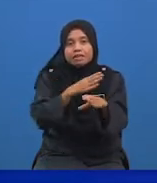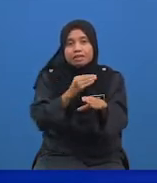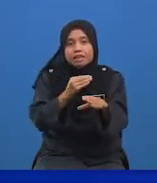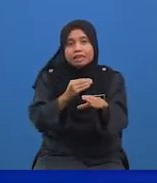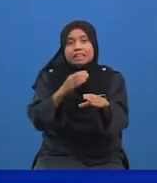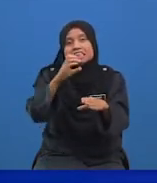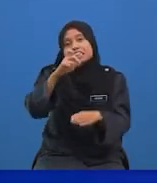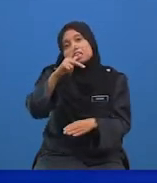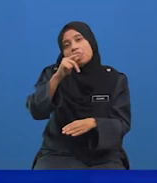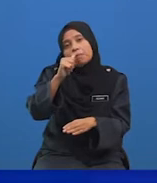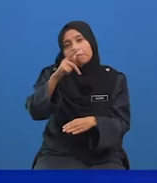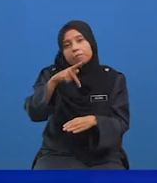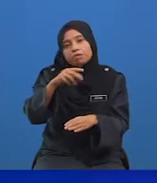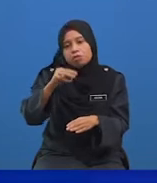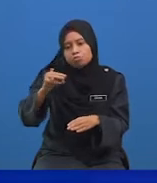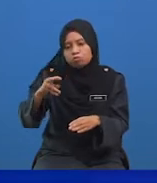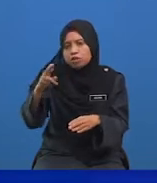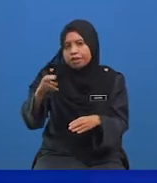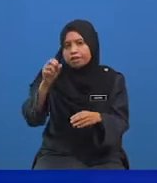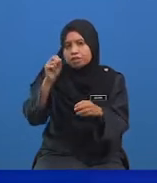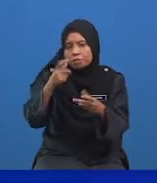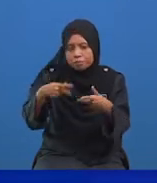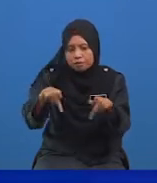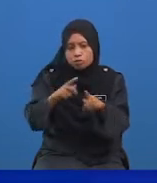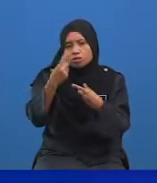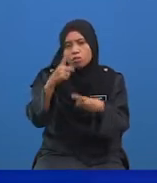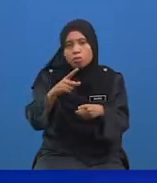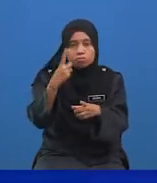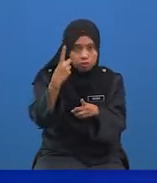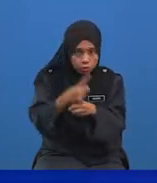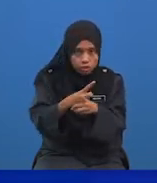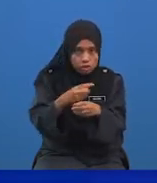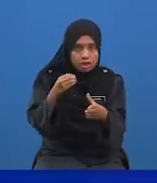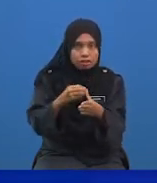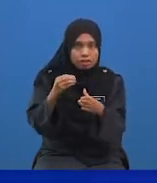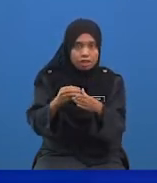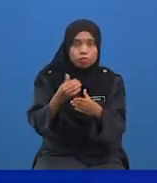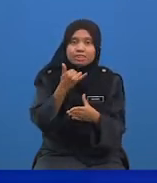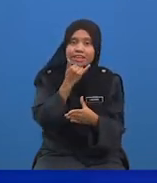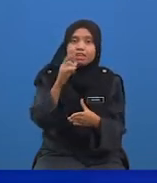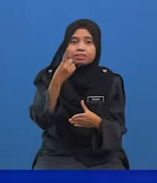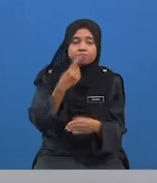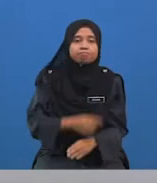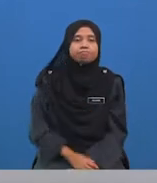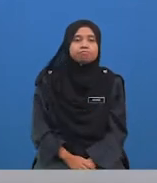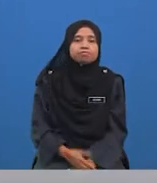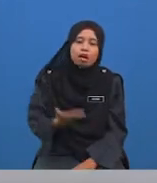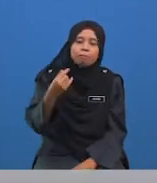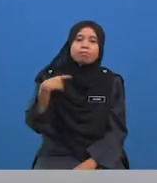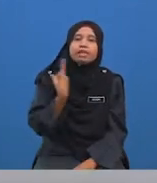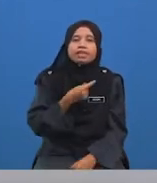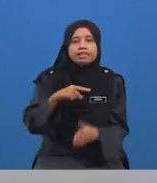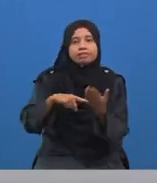dan cekap. Murid hanya perlu jawab betul atau salah. Mari